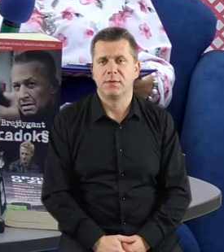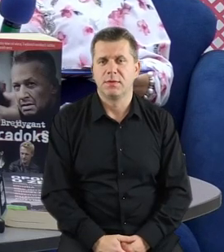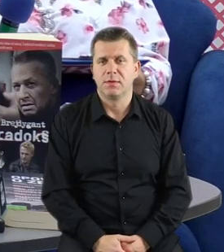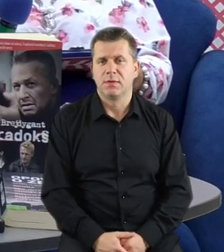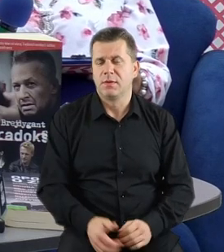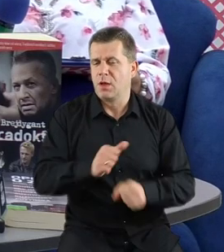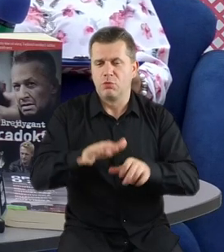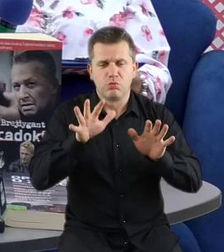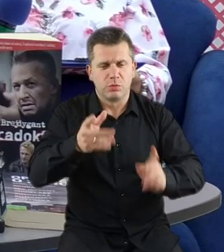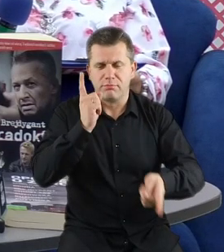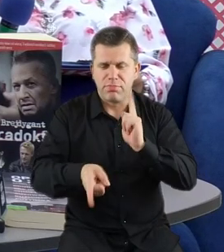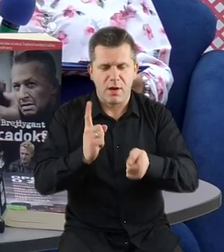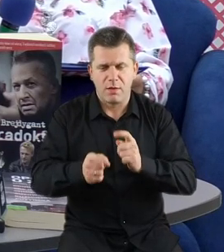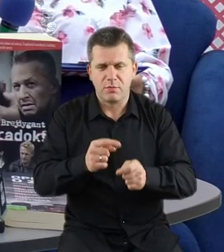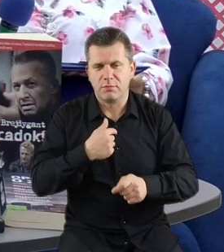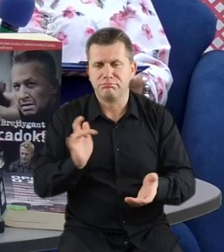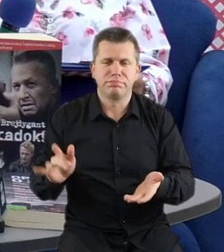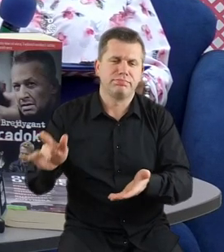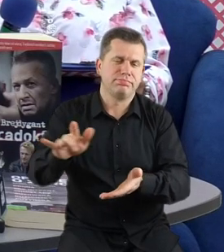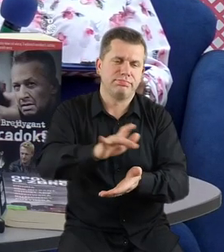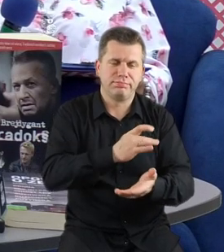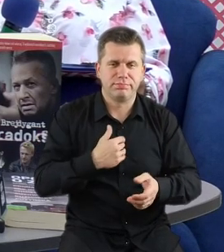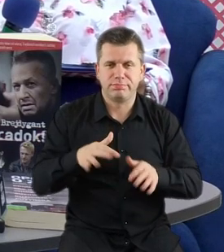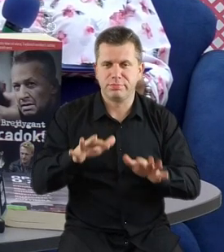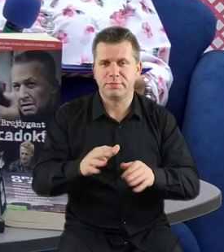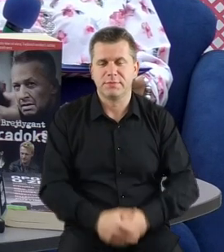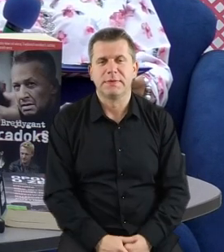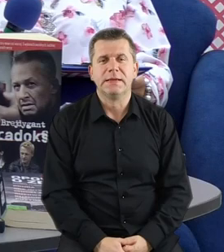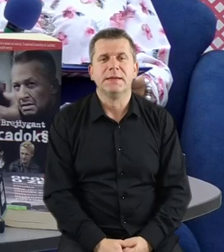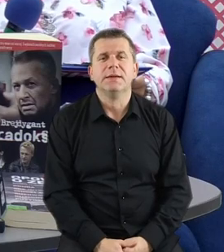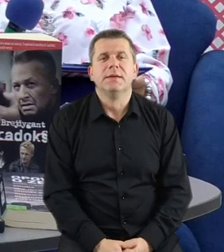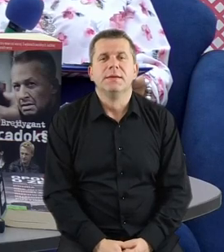jest duża prędkość. Z prędkością światła się przemieszczam między planetami.